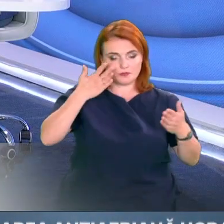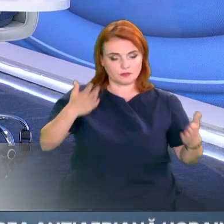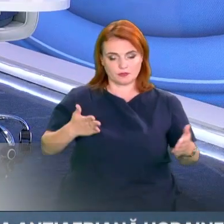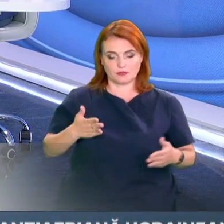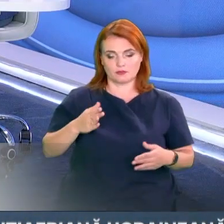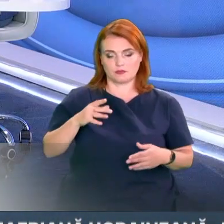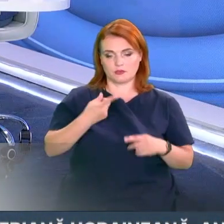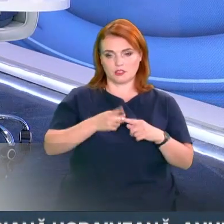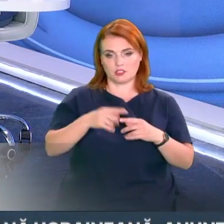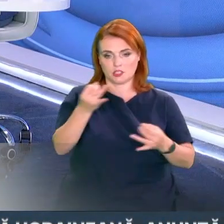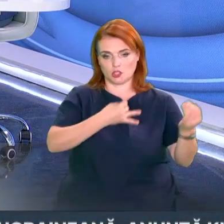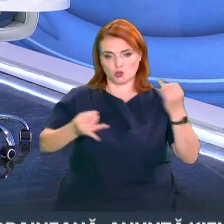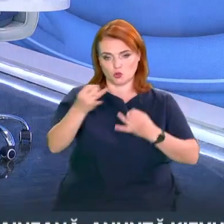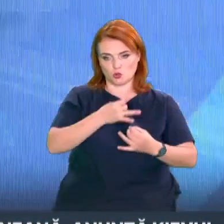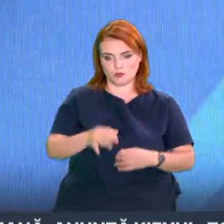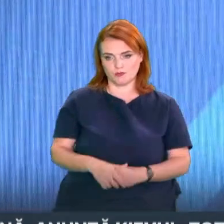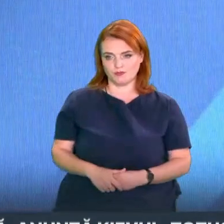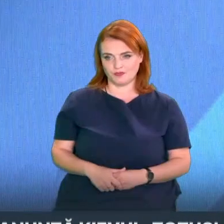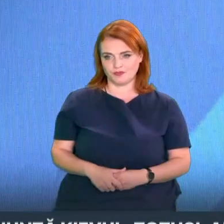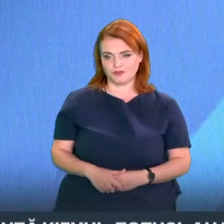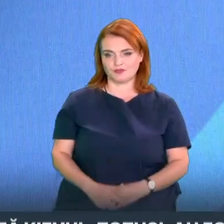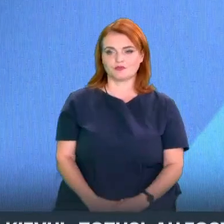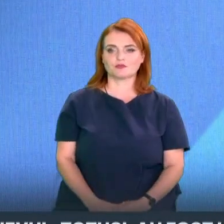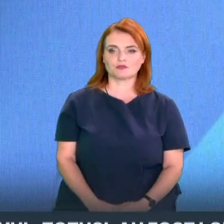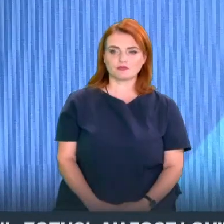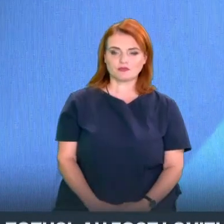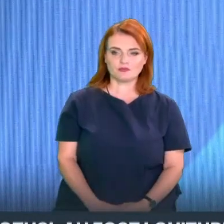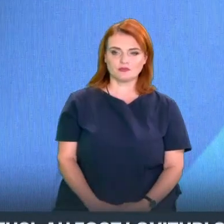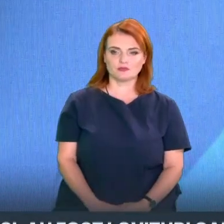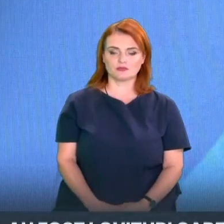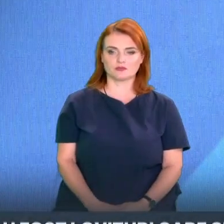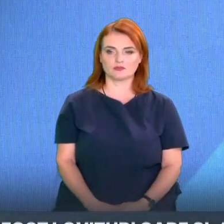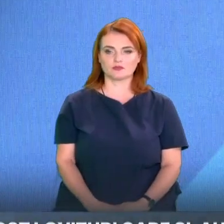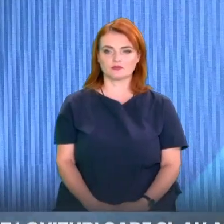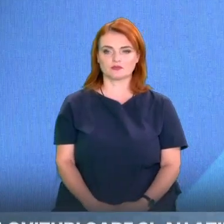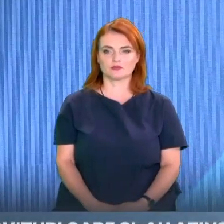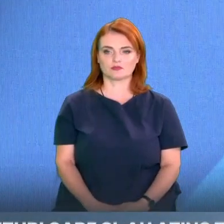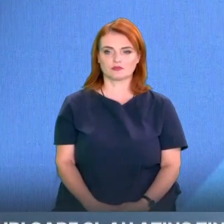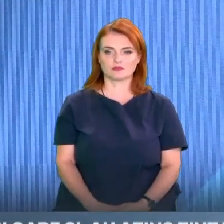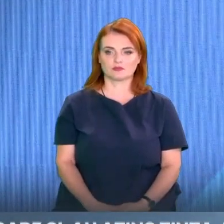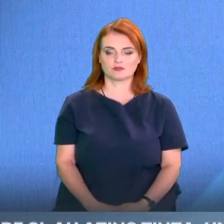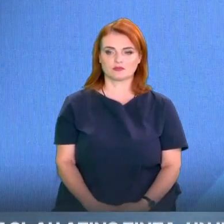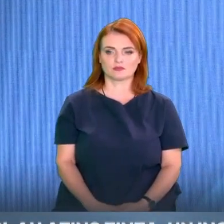această discuție. Gheorghe Gaber, președintele Asociației Producătorilor de Struguri, a fost la Moldova 1.